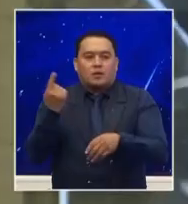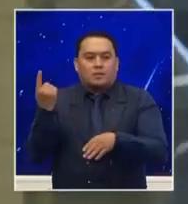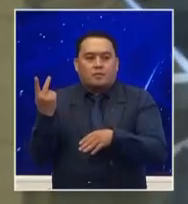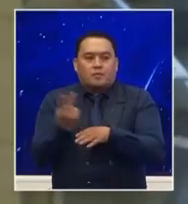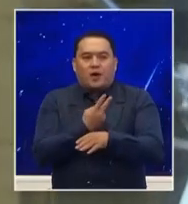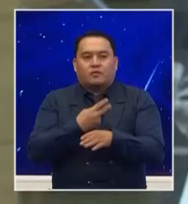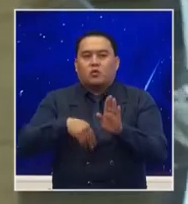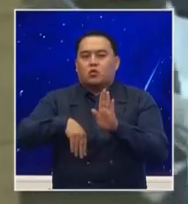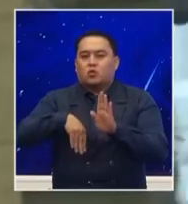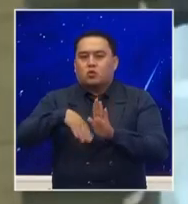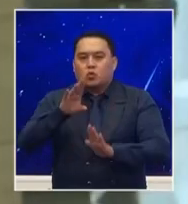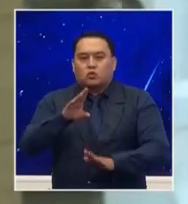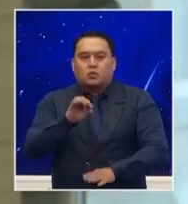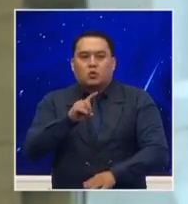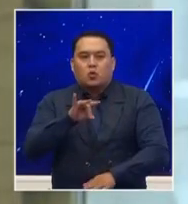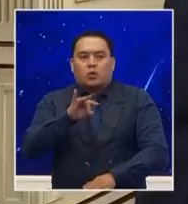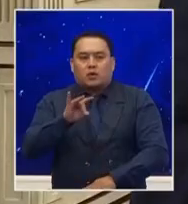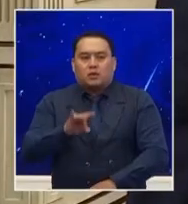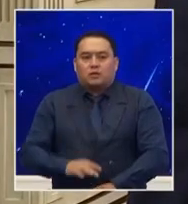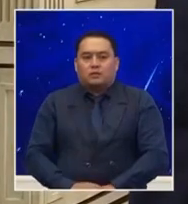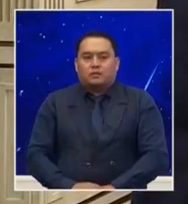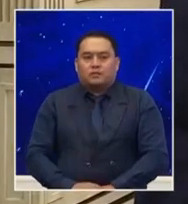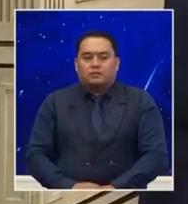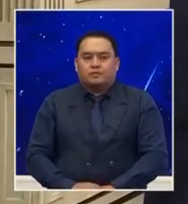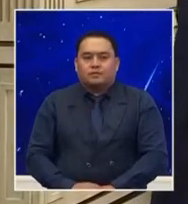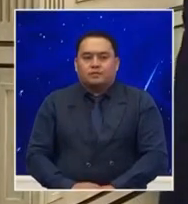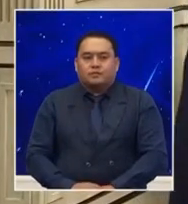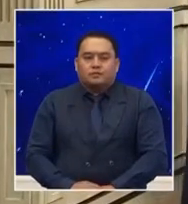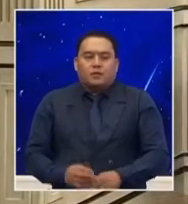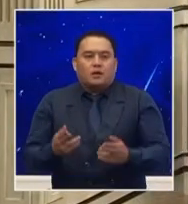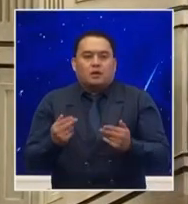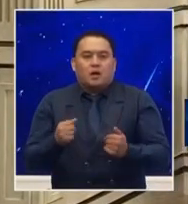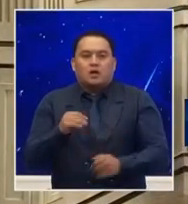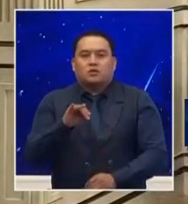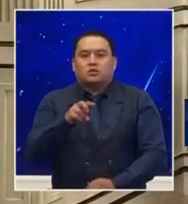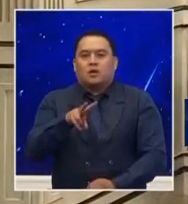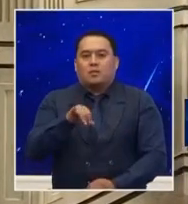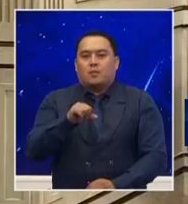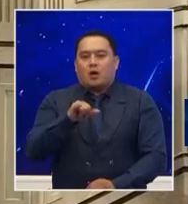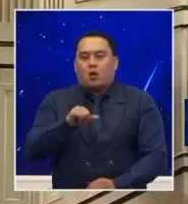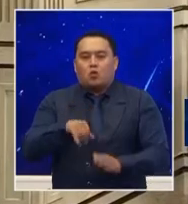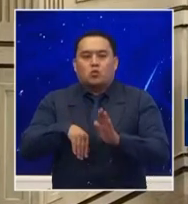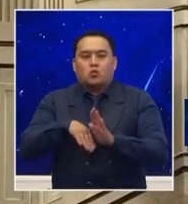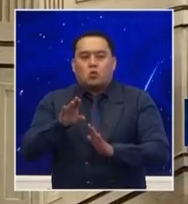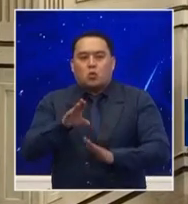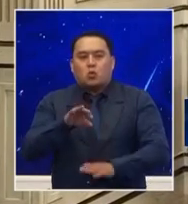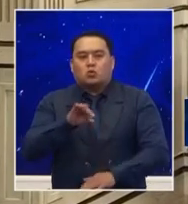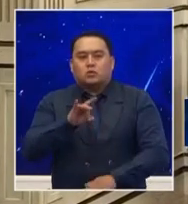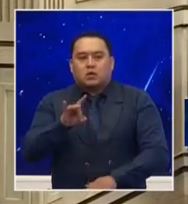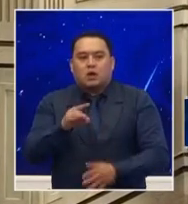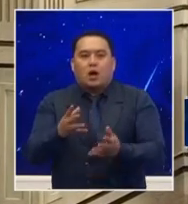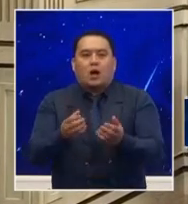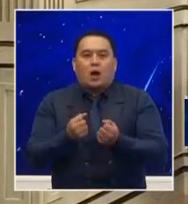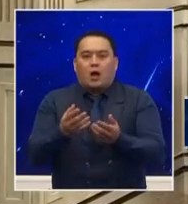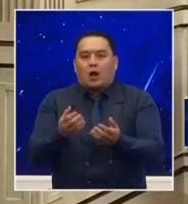мәрте үздік блогер атанды. Шын мәнінде самғау мына Жетісу журналистикасындағы Оскар сыйлығы іспетті, оны алуға